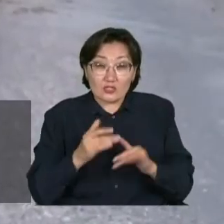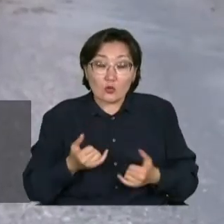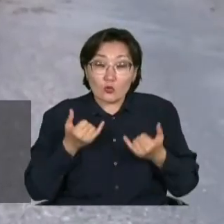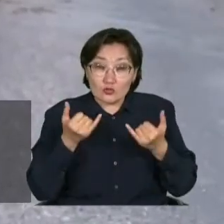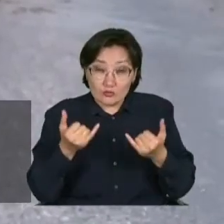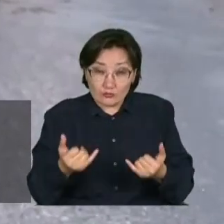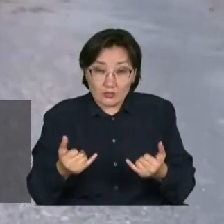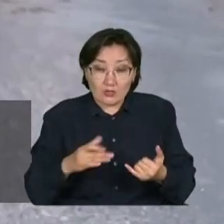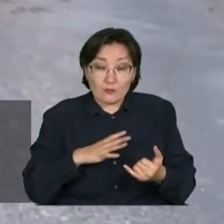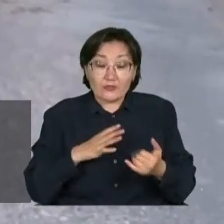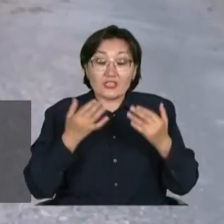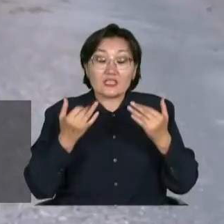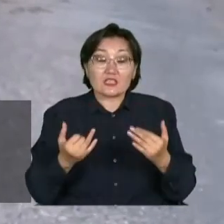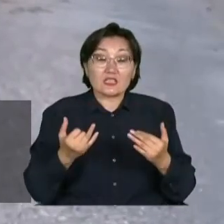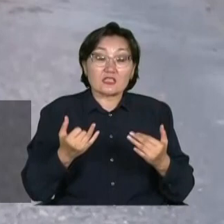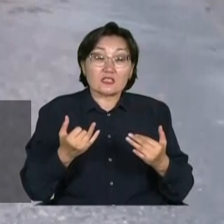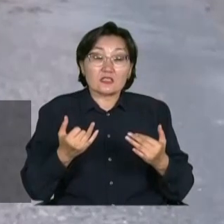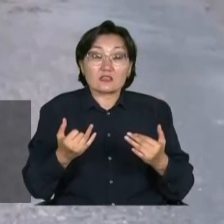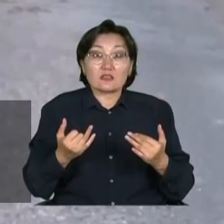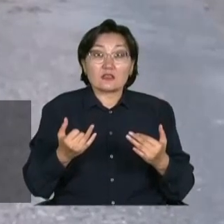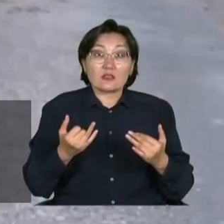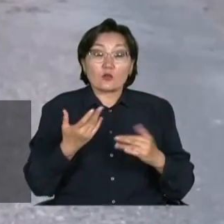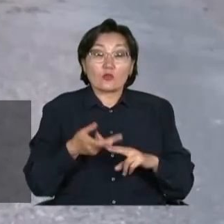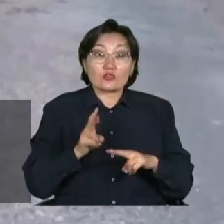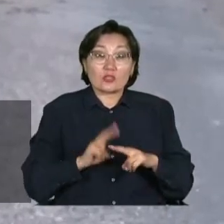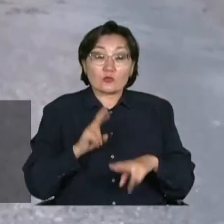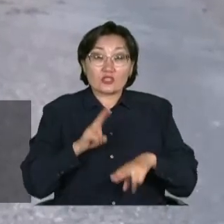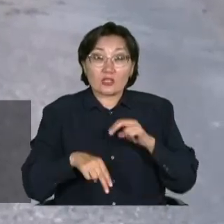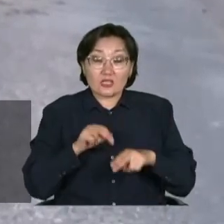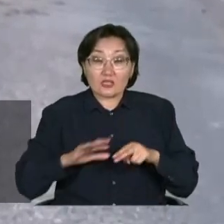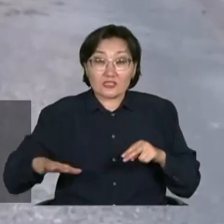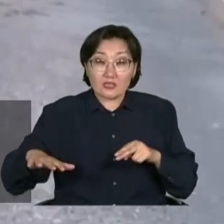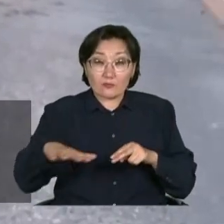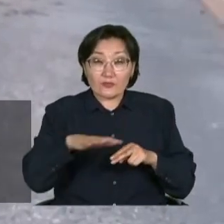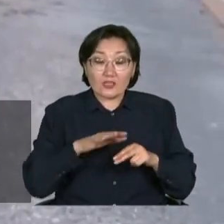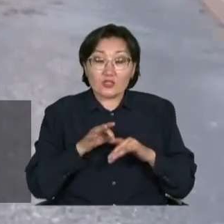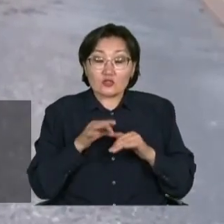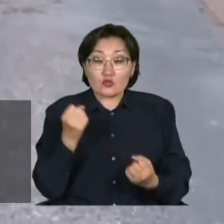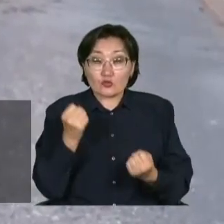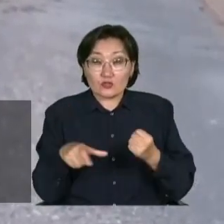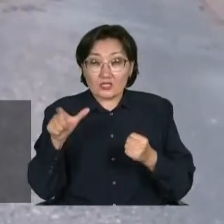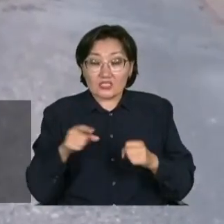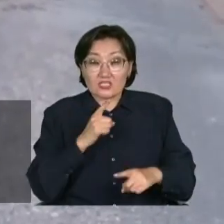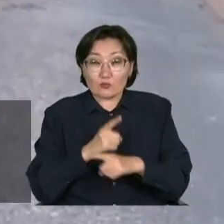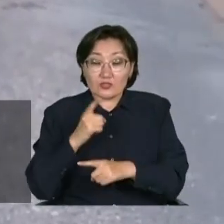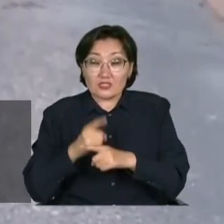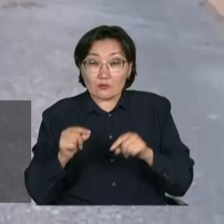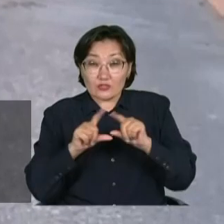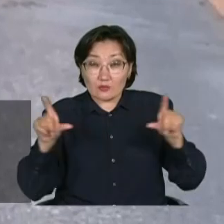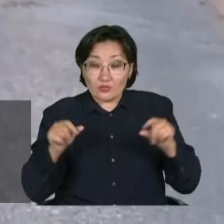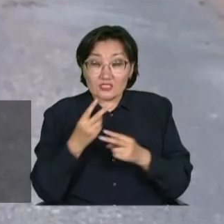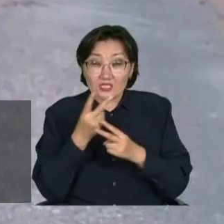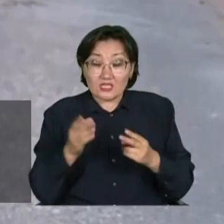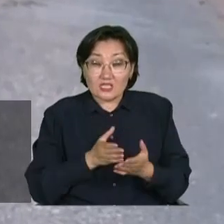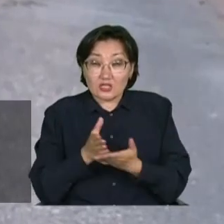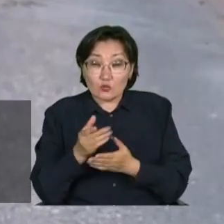көрсетілуде. Енді бұл құрылыс алаңына жүргізуші тыйым салынған белгілерге қарамастан